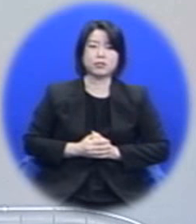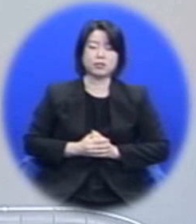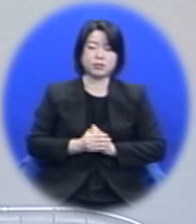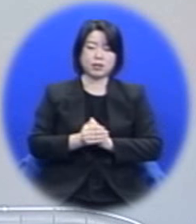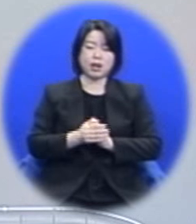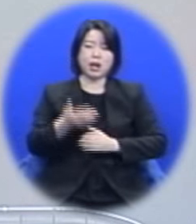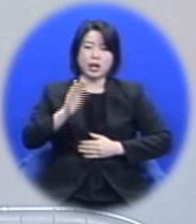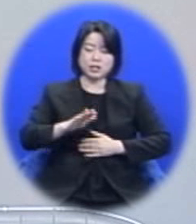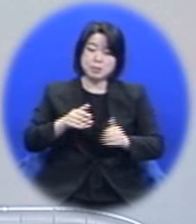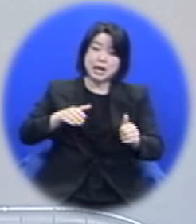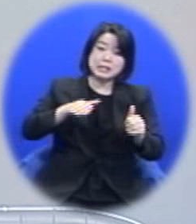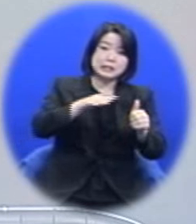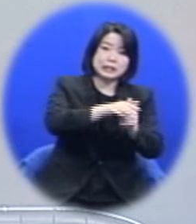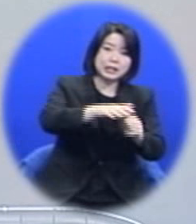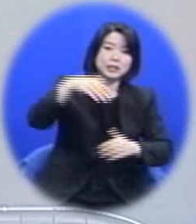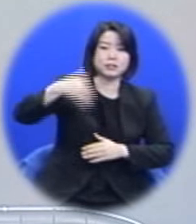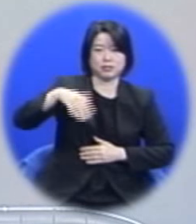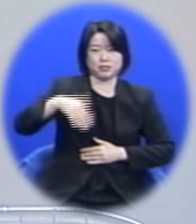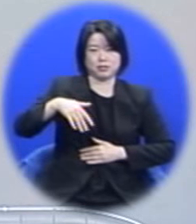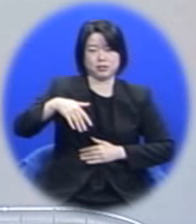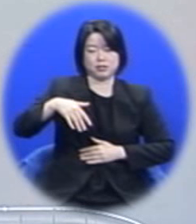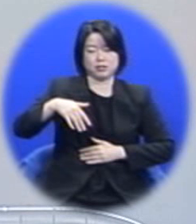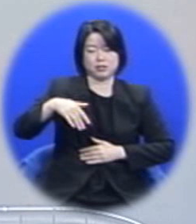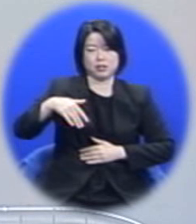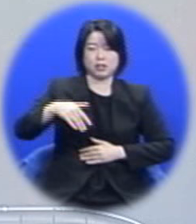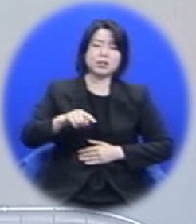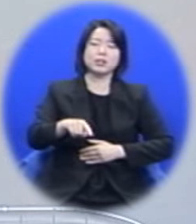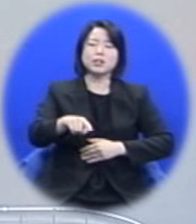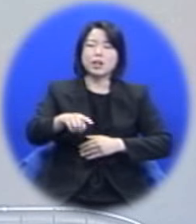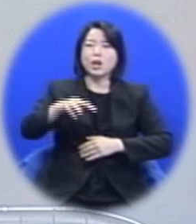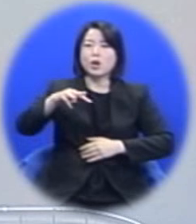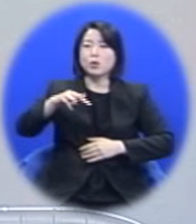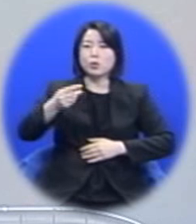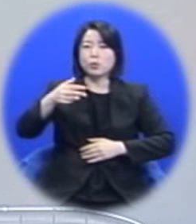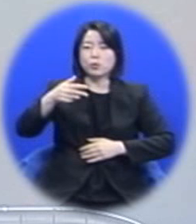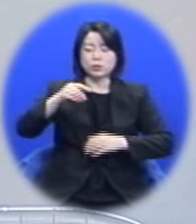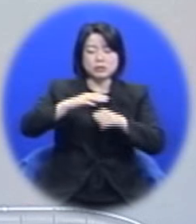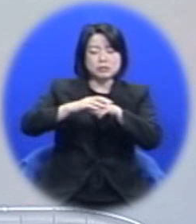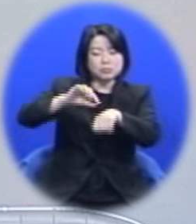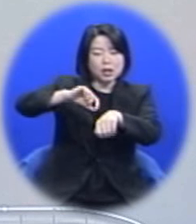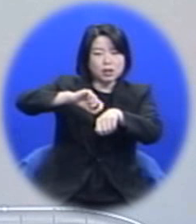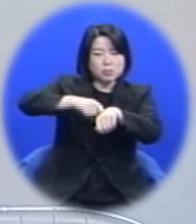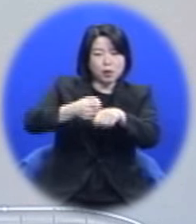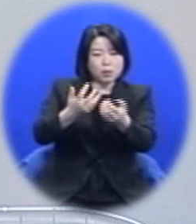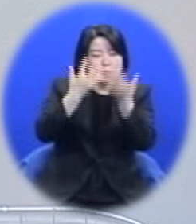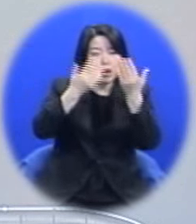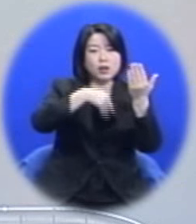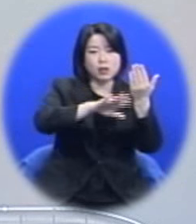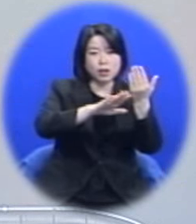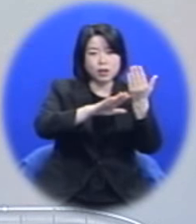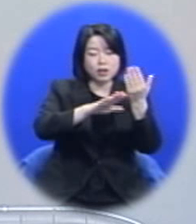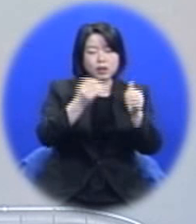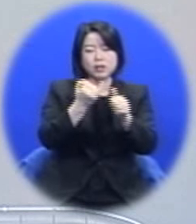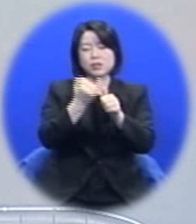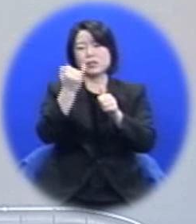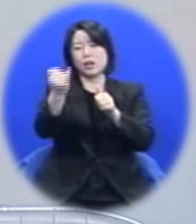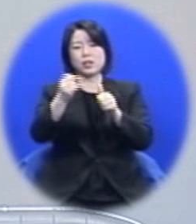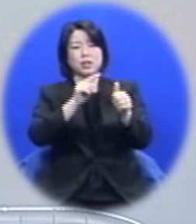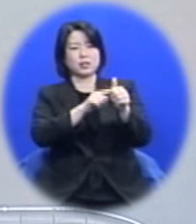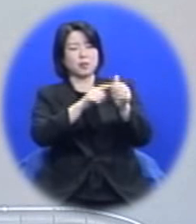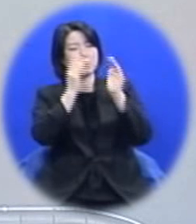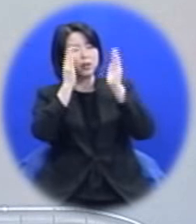살인 미수로 그가 감옥에 갑니다. 그 아내가 남편을 향하여